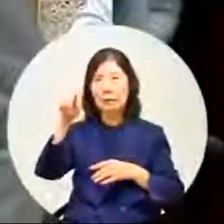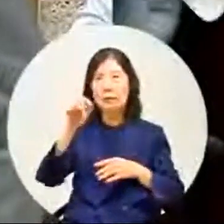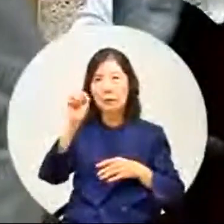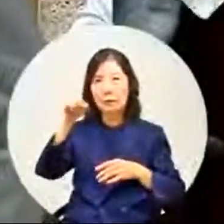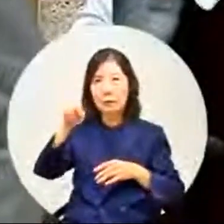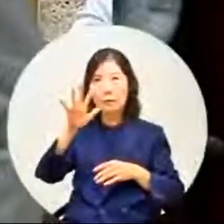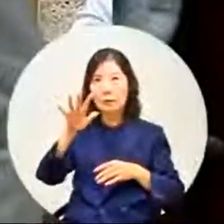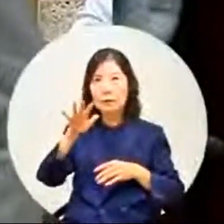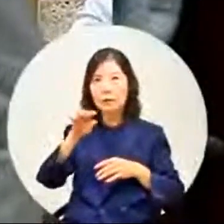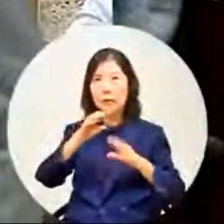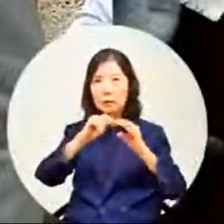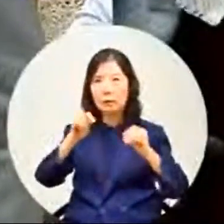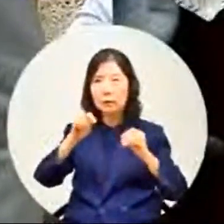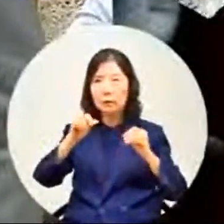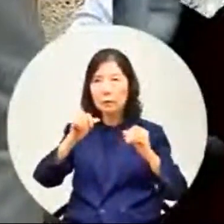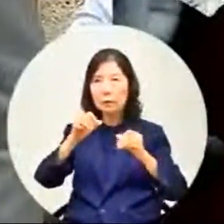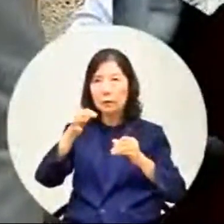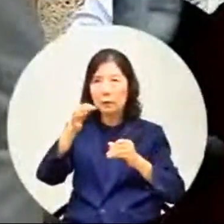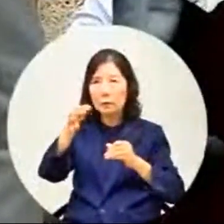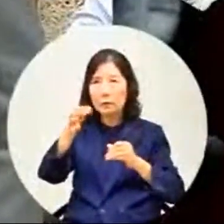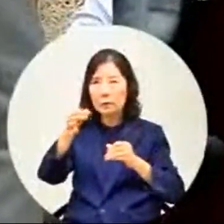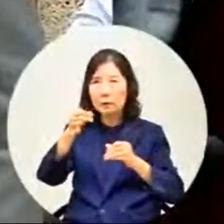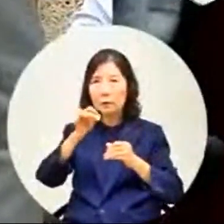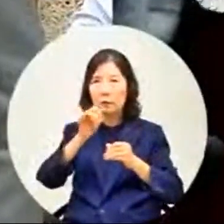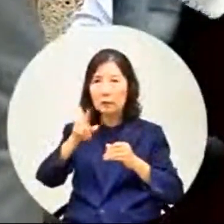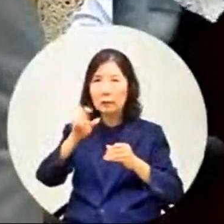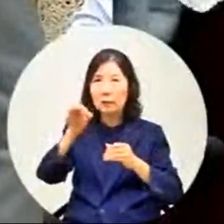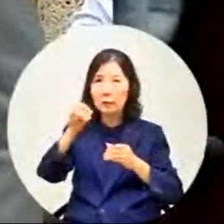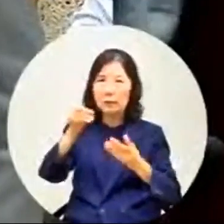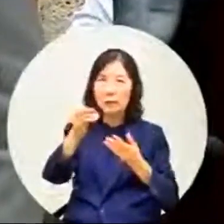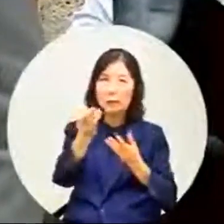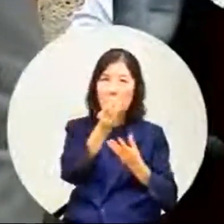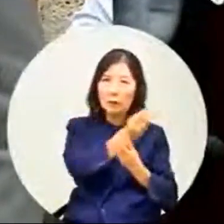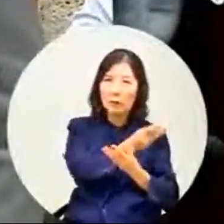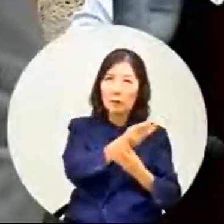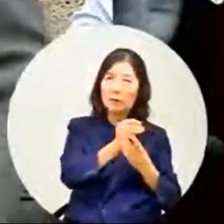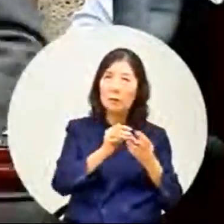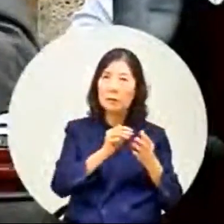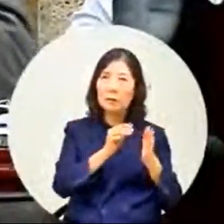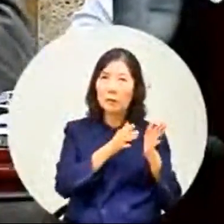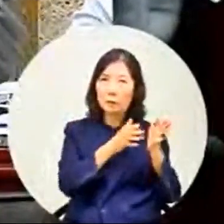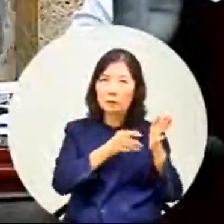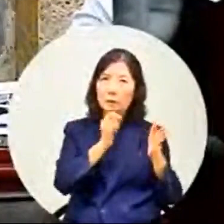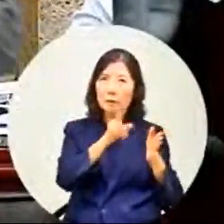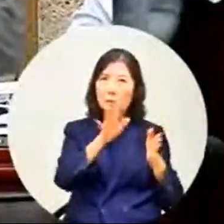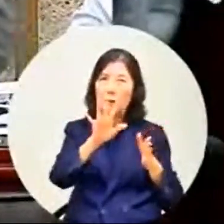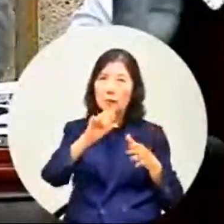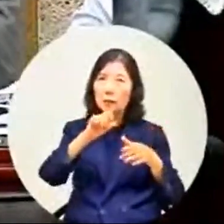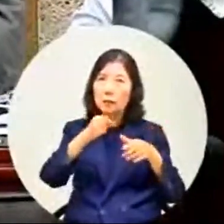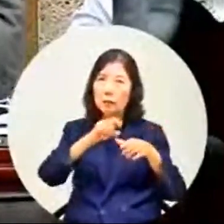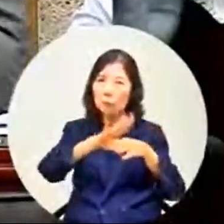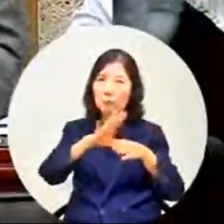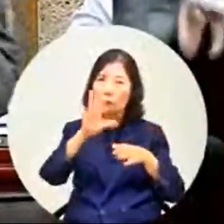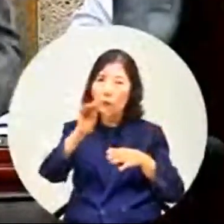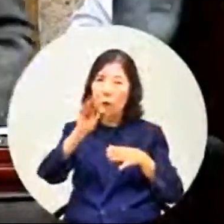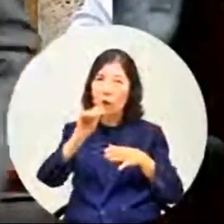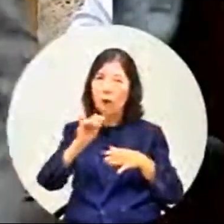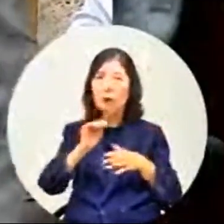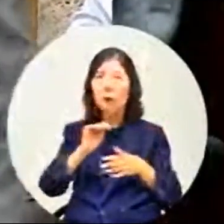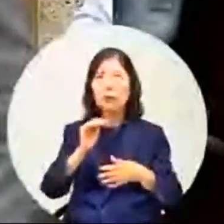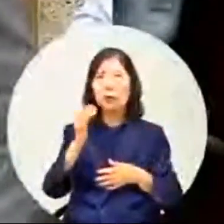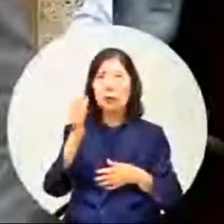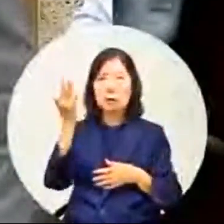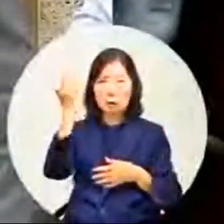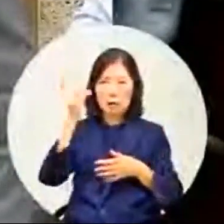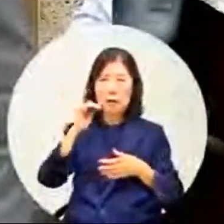拿用地费用挪去买车厢这件事情吗？也有相关的决策公文，对不对？ 这个当然是当时一定有决策，不然他没